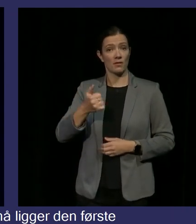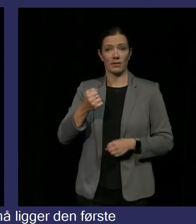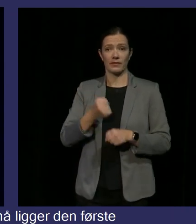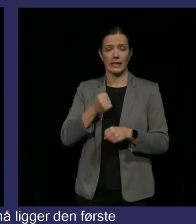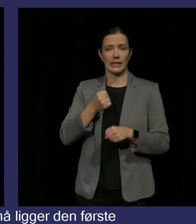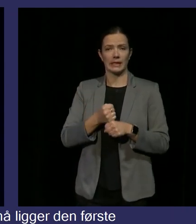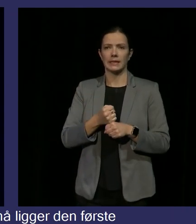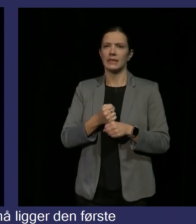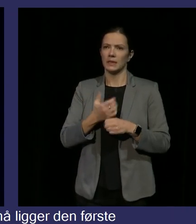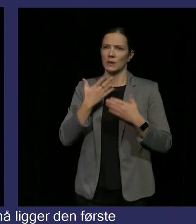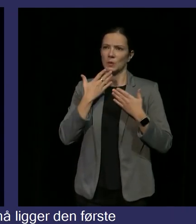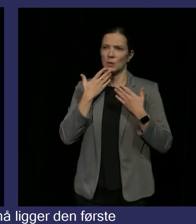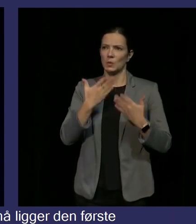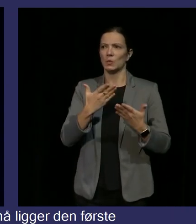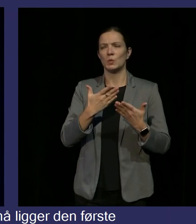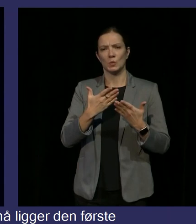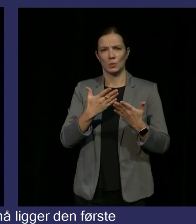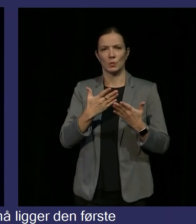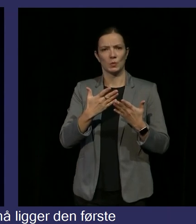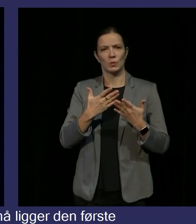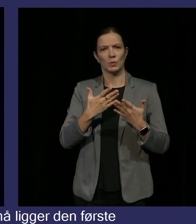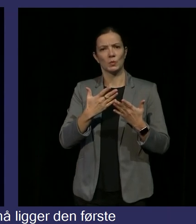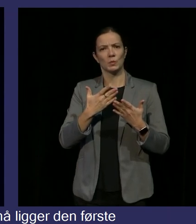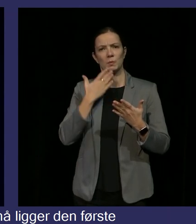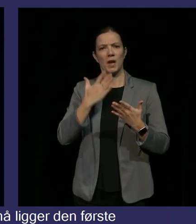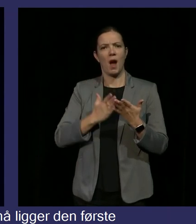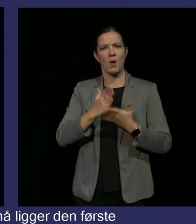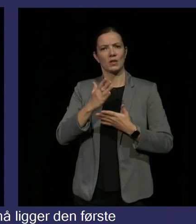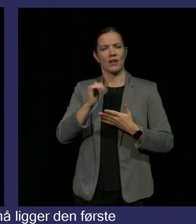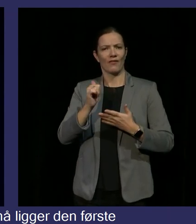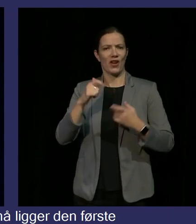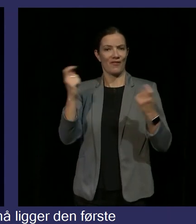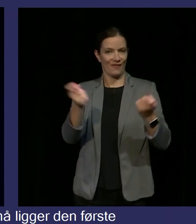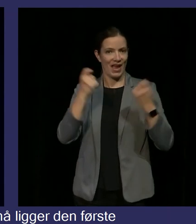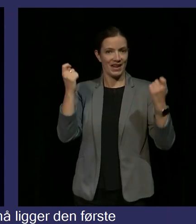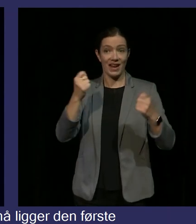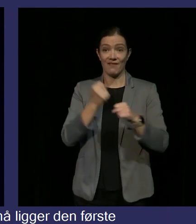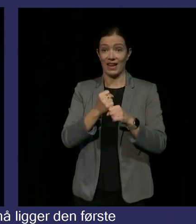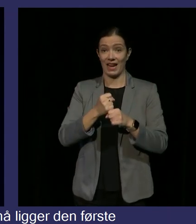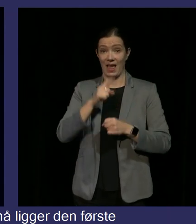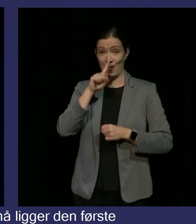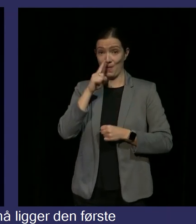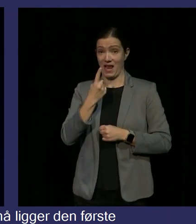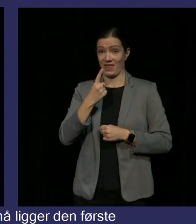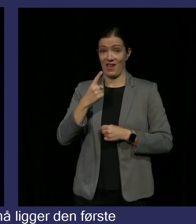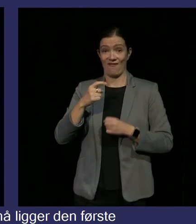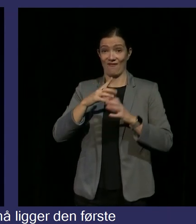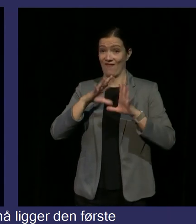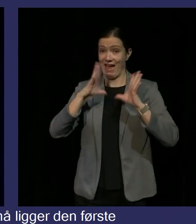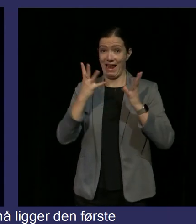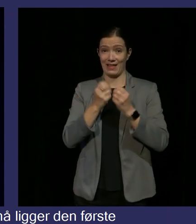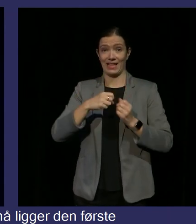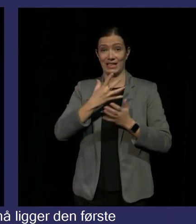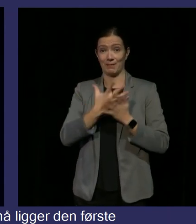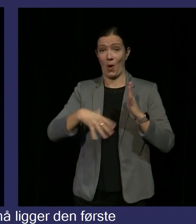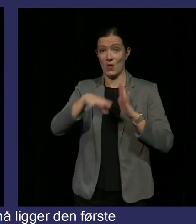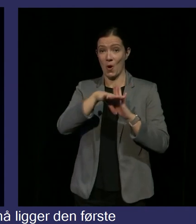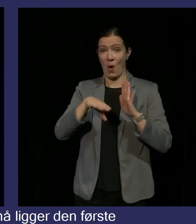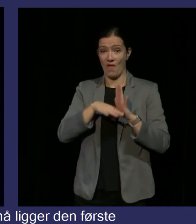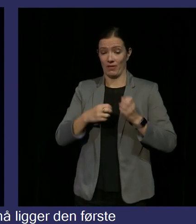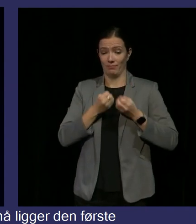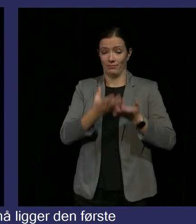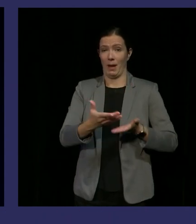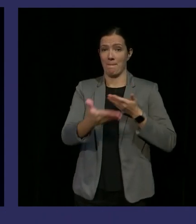ekstra gode grunn til å feire, for nå ligger den første helhetlige språkloven til behandling